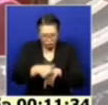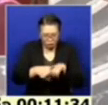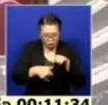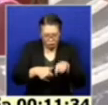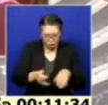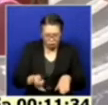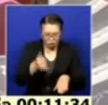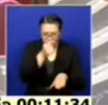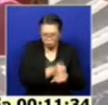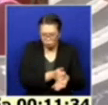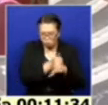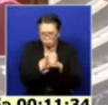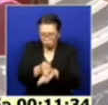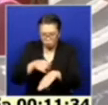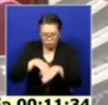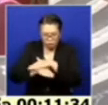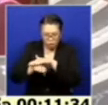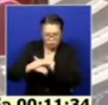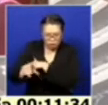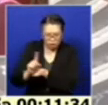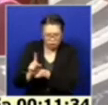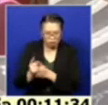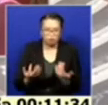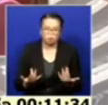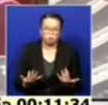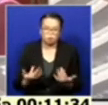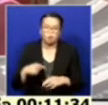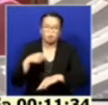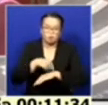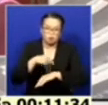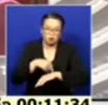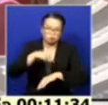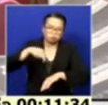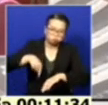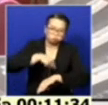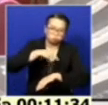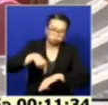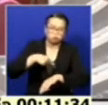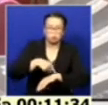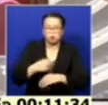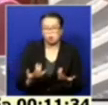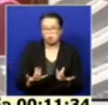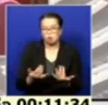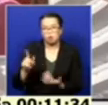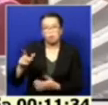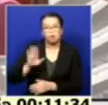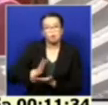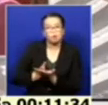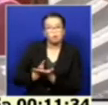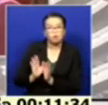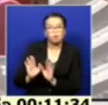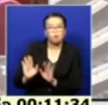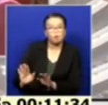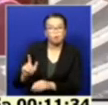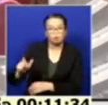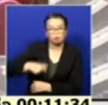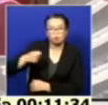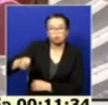รับทราบมาว่าทางการกัมพูชาก็จะเริ่มเข้าไปตรวจสอบเรื่องนี้นะครับ